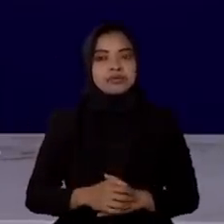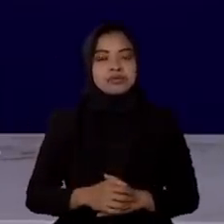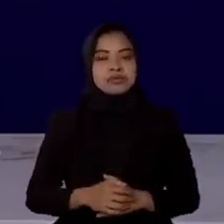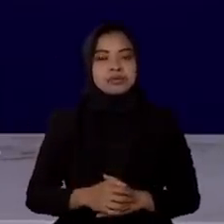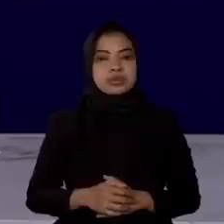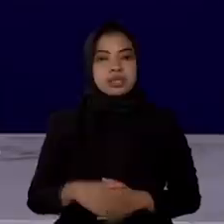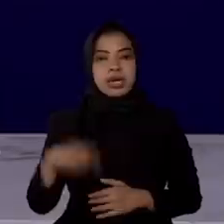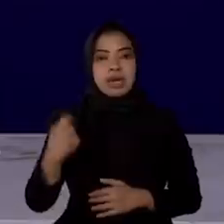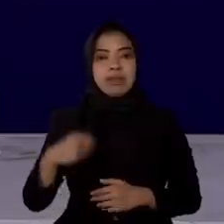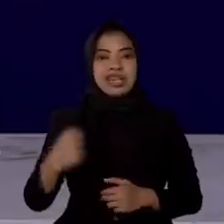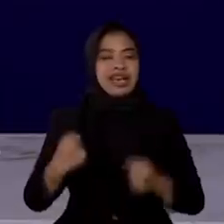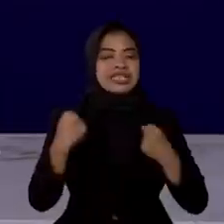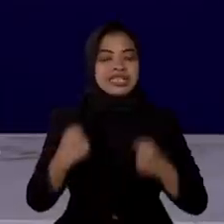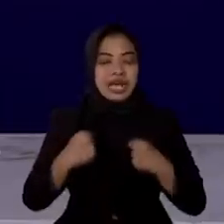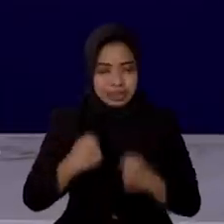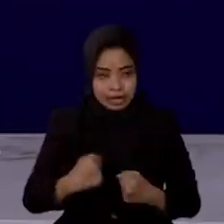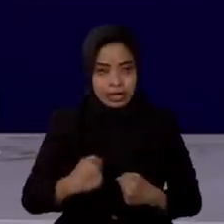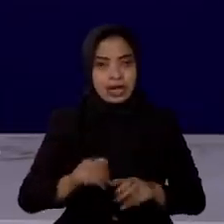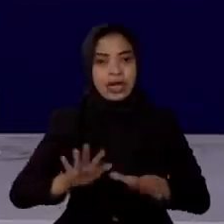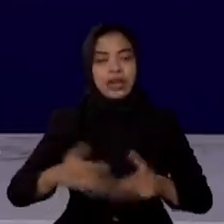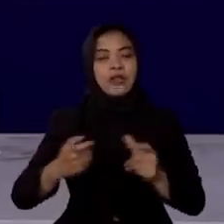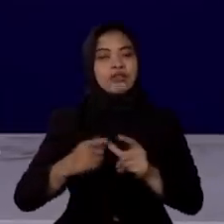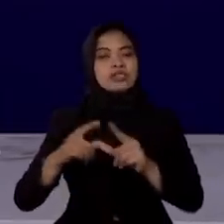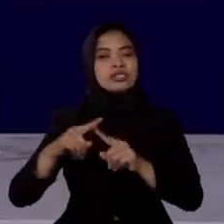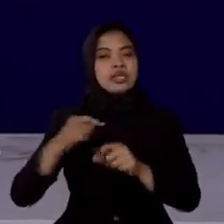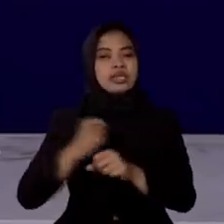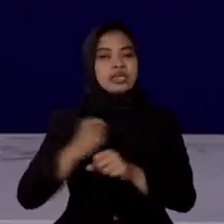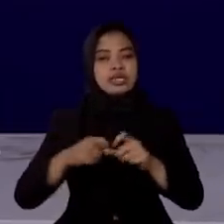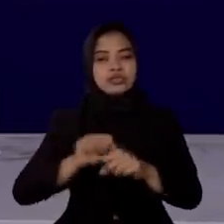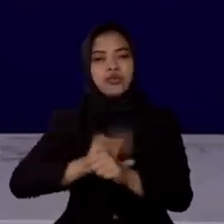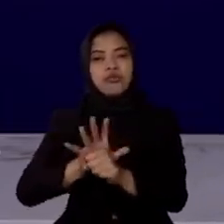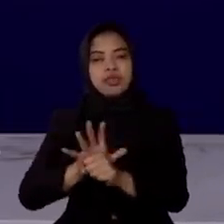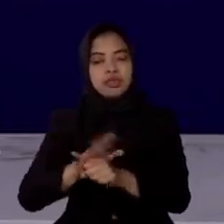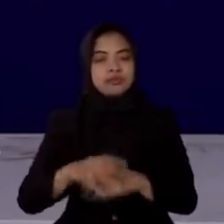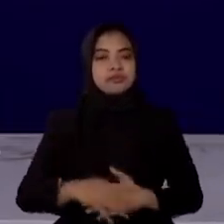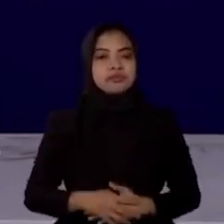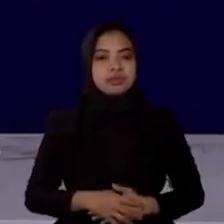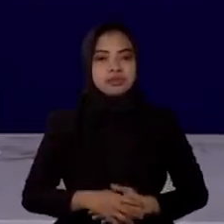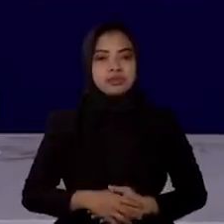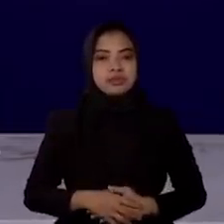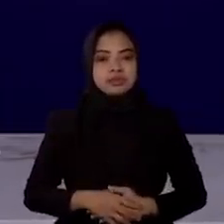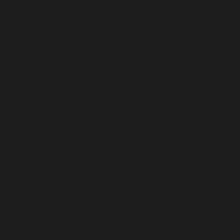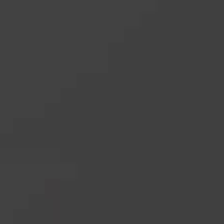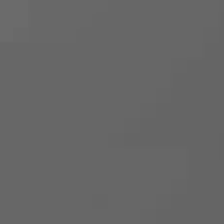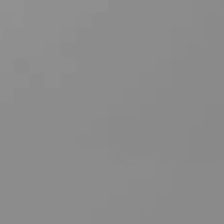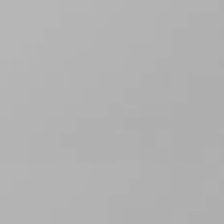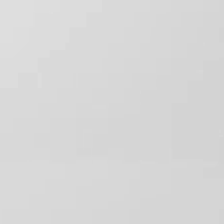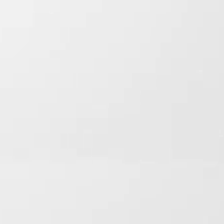diperoleh dari Kementerian Kesehatan dan Satgas Penanganan COVID-19.